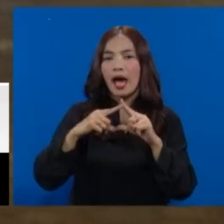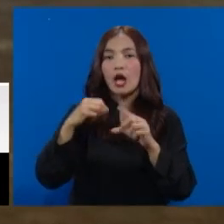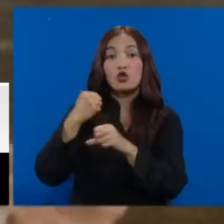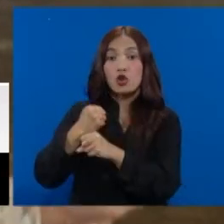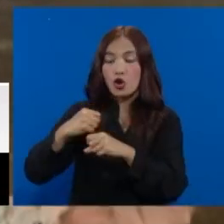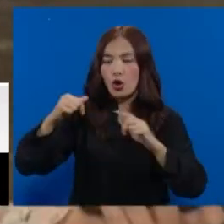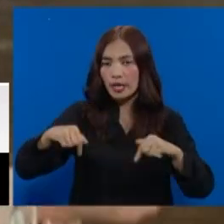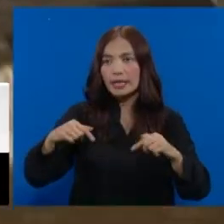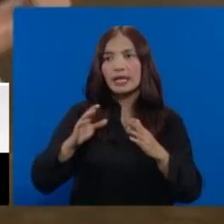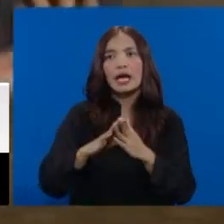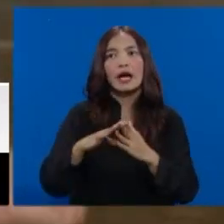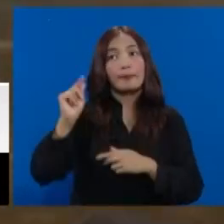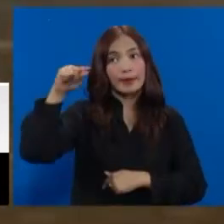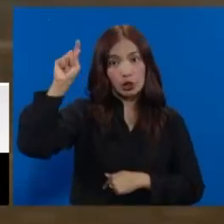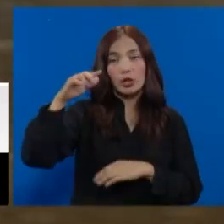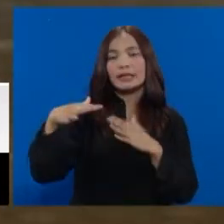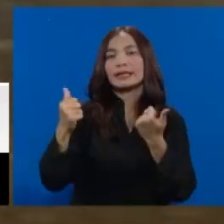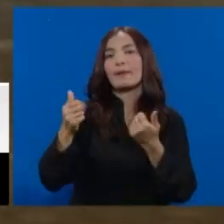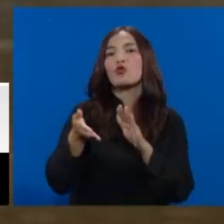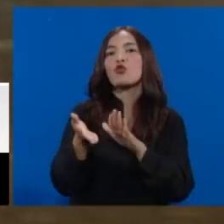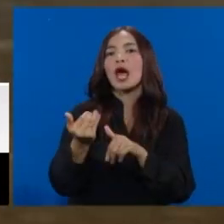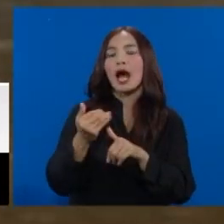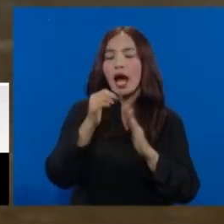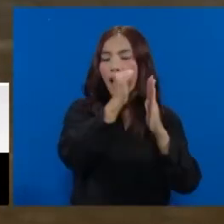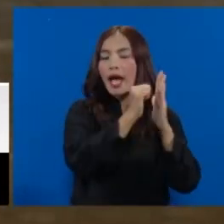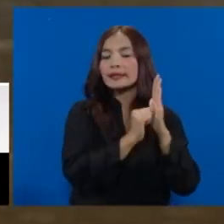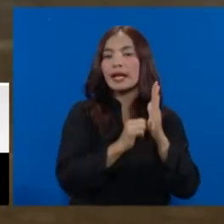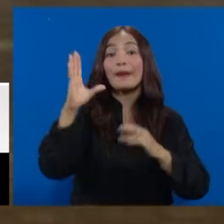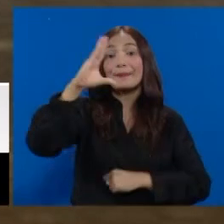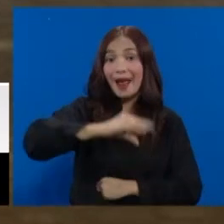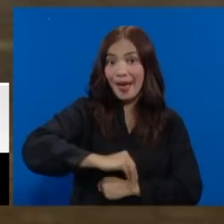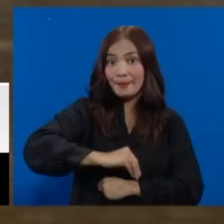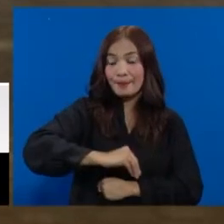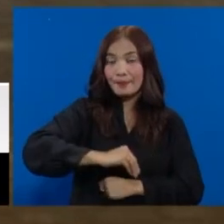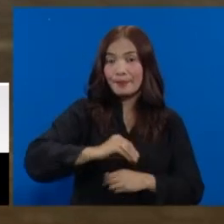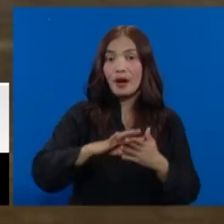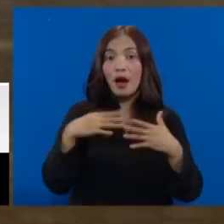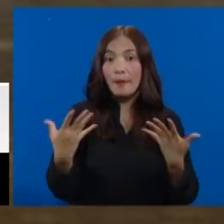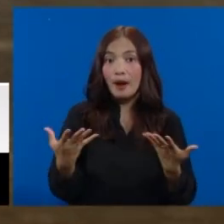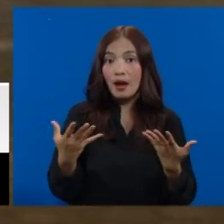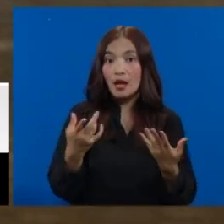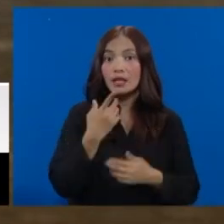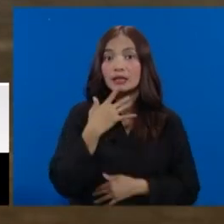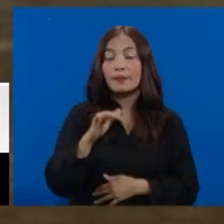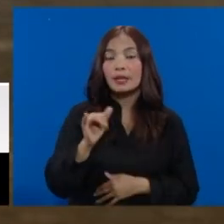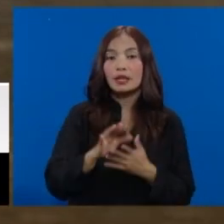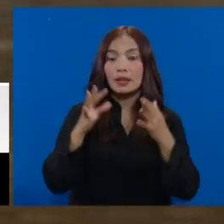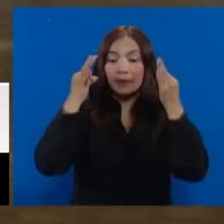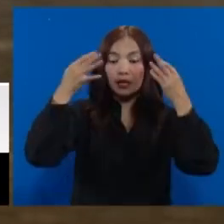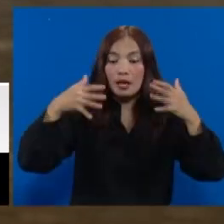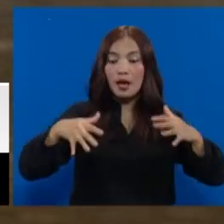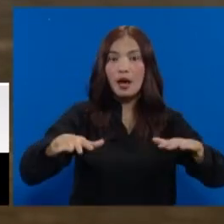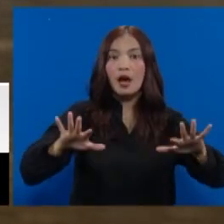mana ini memang sedang disiapkan kembali untuk acara nanti malam Mido Dereni. Rencananya akan digelar pada